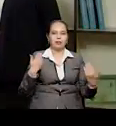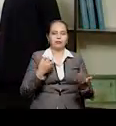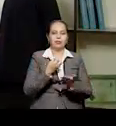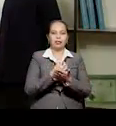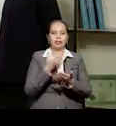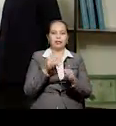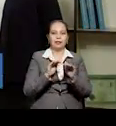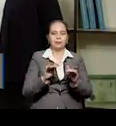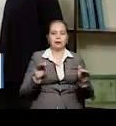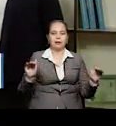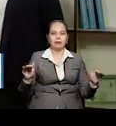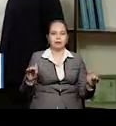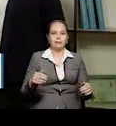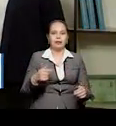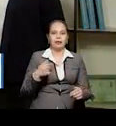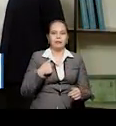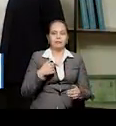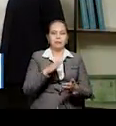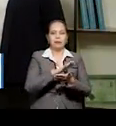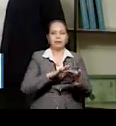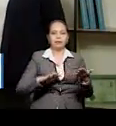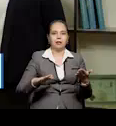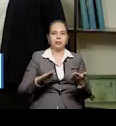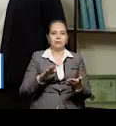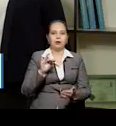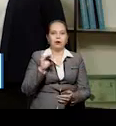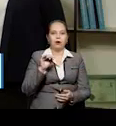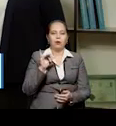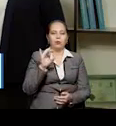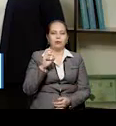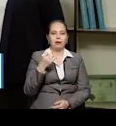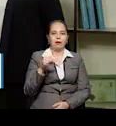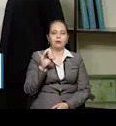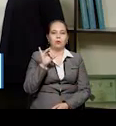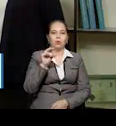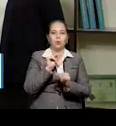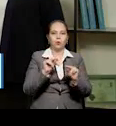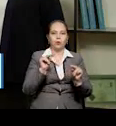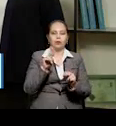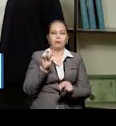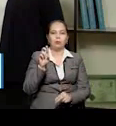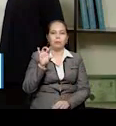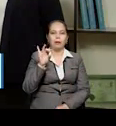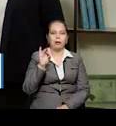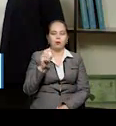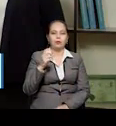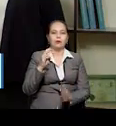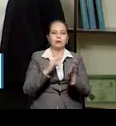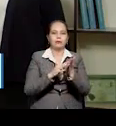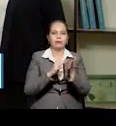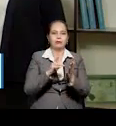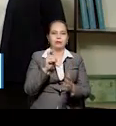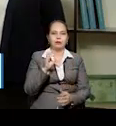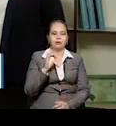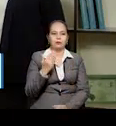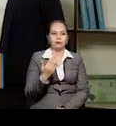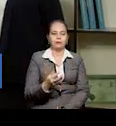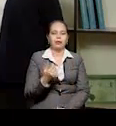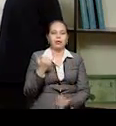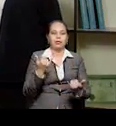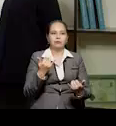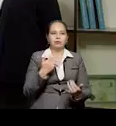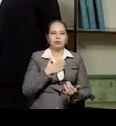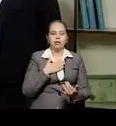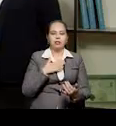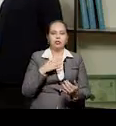Здравствуйте, дорогие ребята! Мы продолжаем онлайн-уроки по биологии в 9 классе. Сегодня